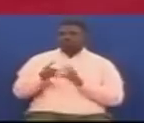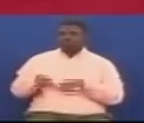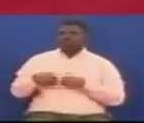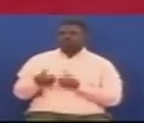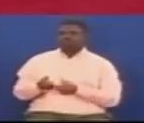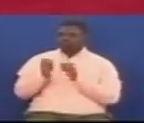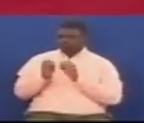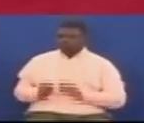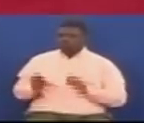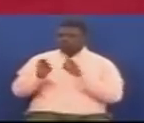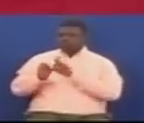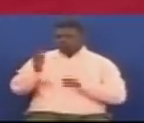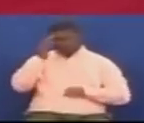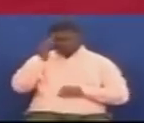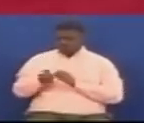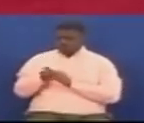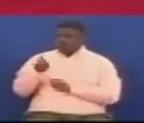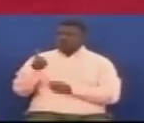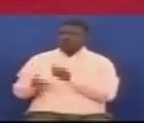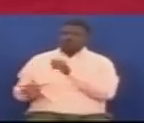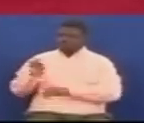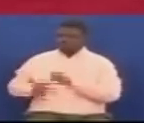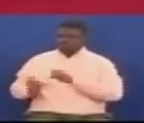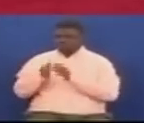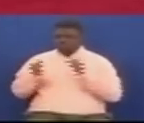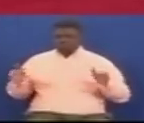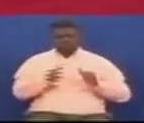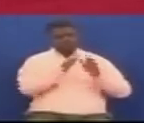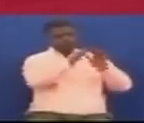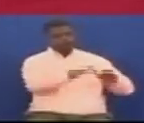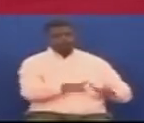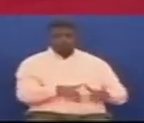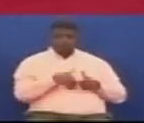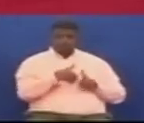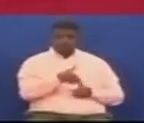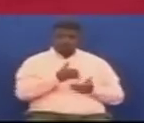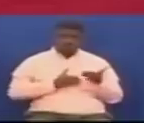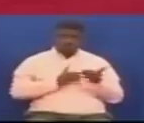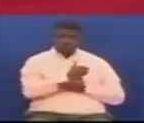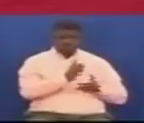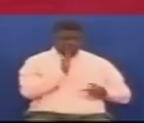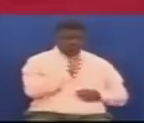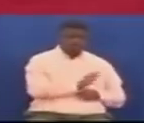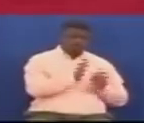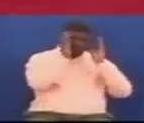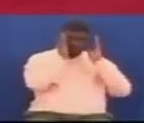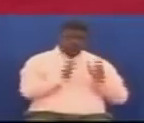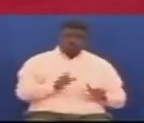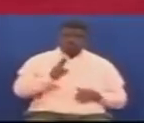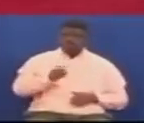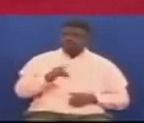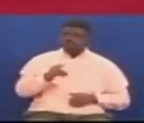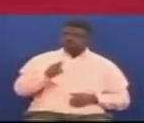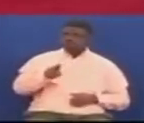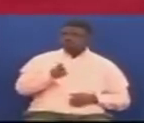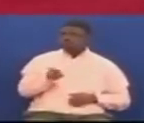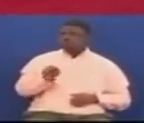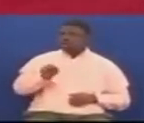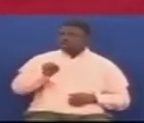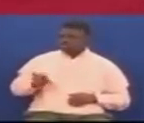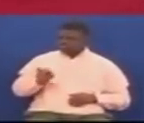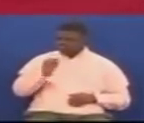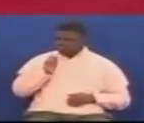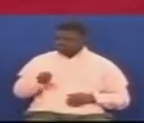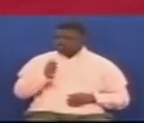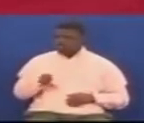ni vema nitambue mchango mkubwa wa bunge hili kupitia kwako Mheshimiwa Job Justino Ndugai, Spika wa Bunge la Jamhuri ya